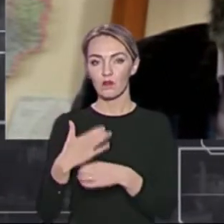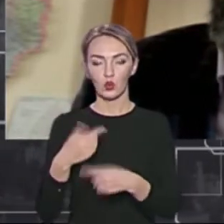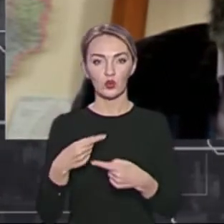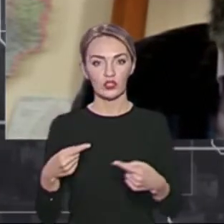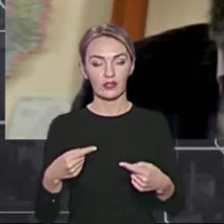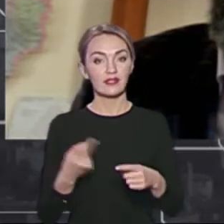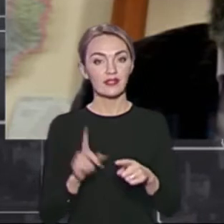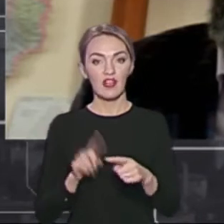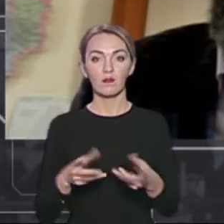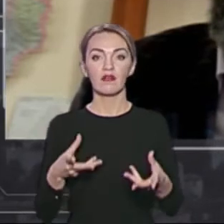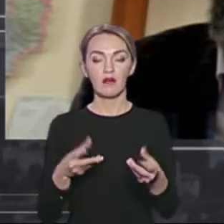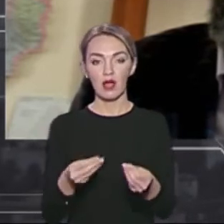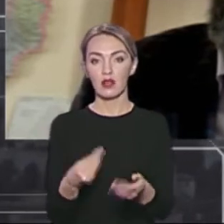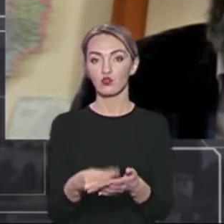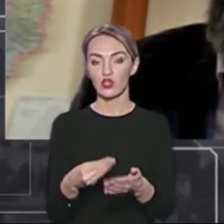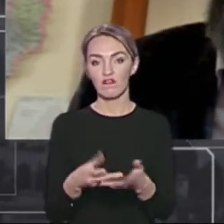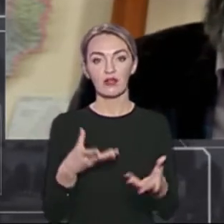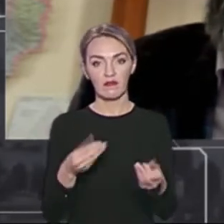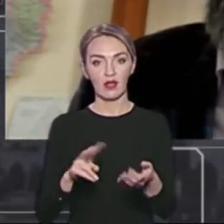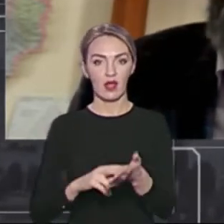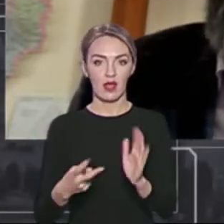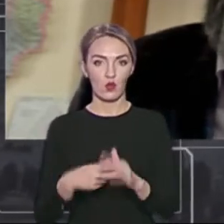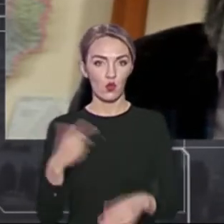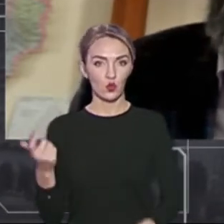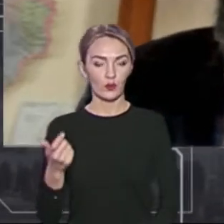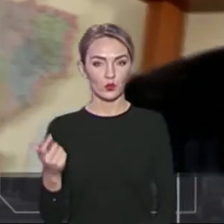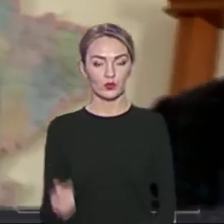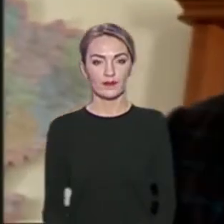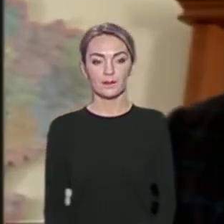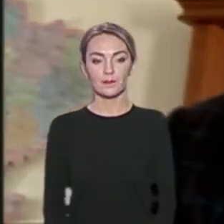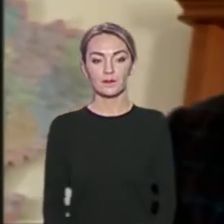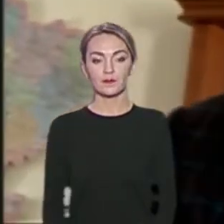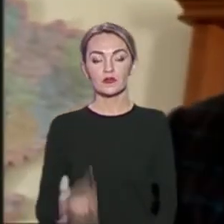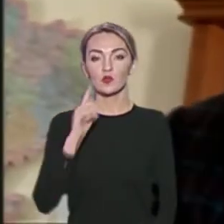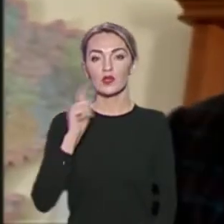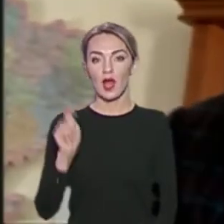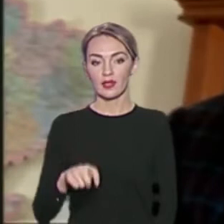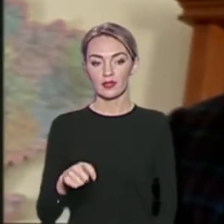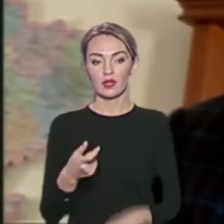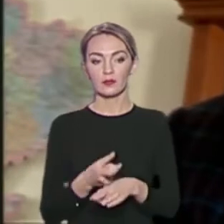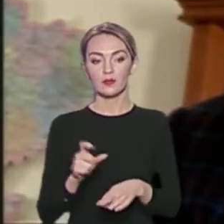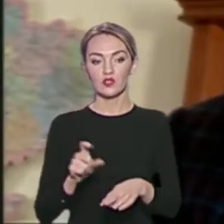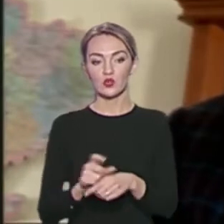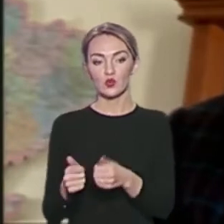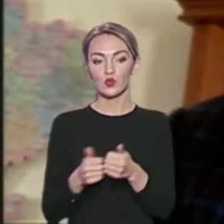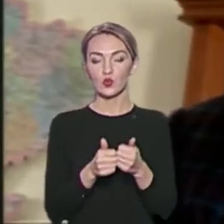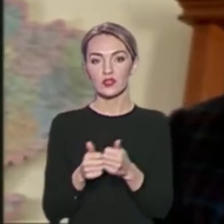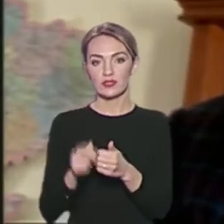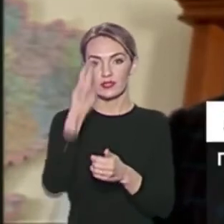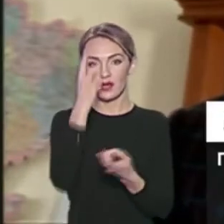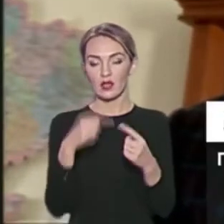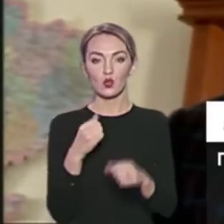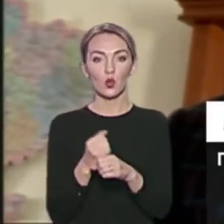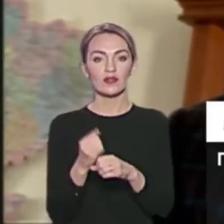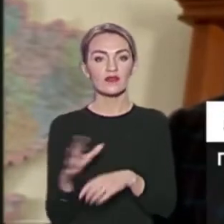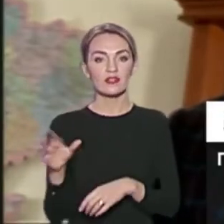на бюджет, впливає на економіку. Ну, ви знаєте, що і Україна, і більшість сусідніх країн роблять все можливе для